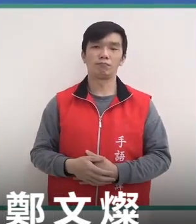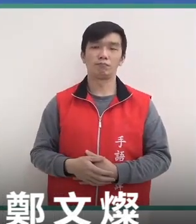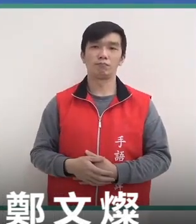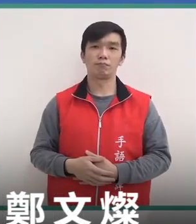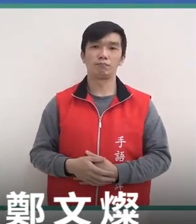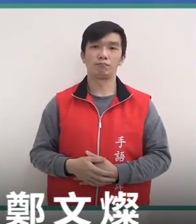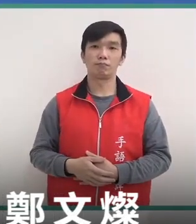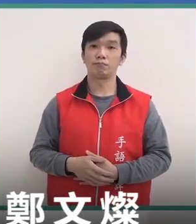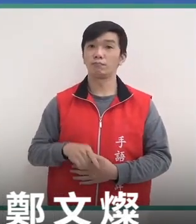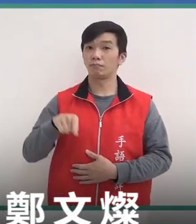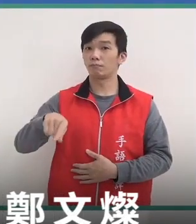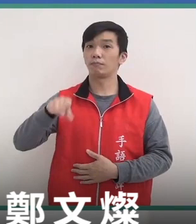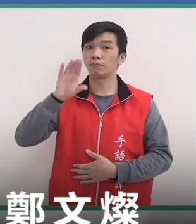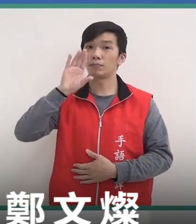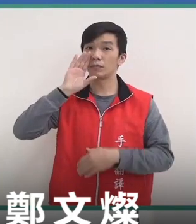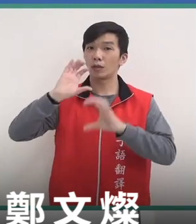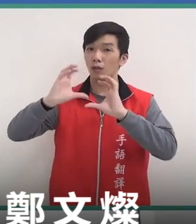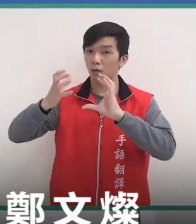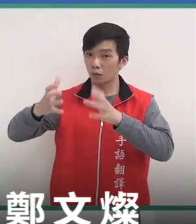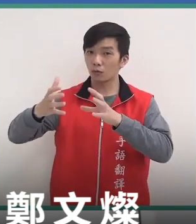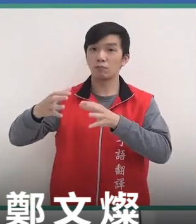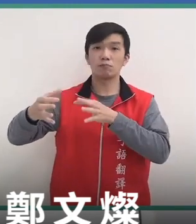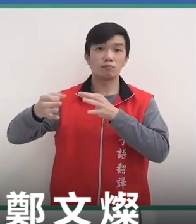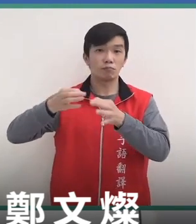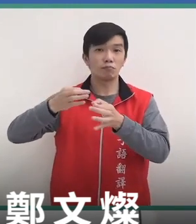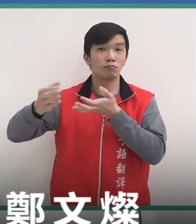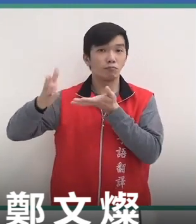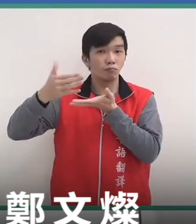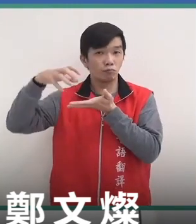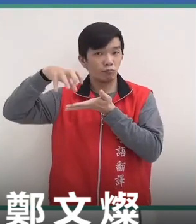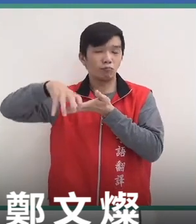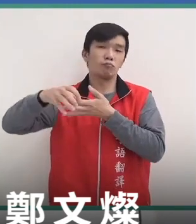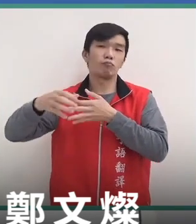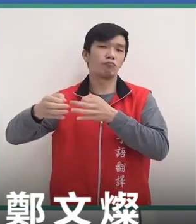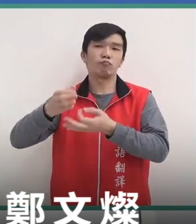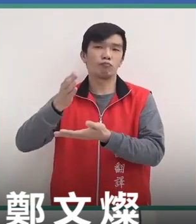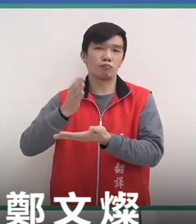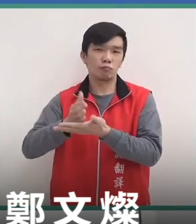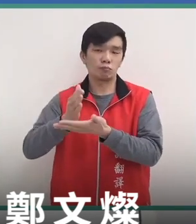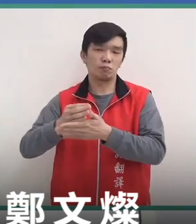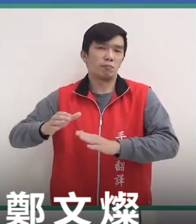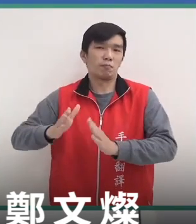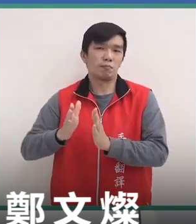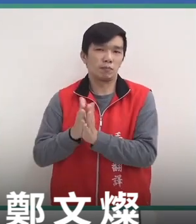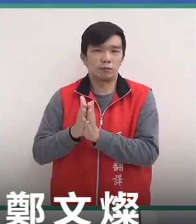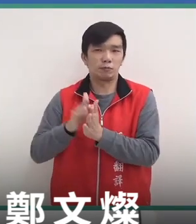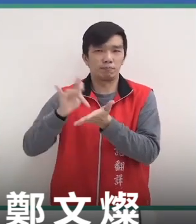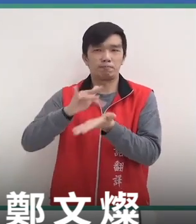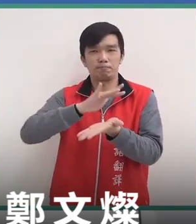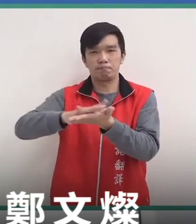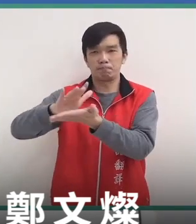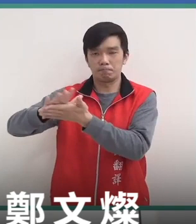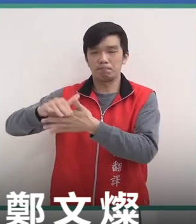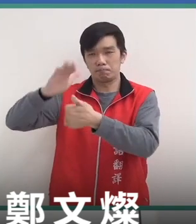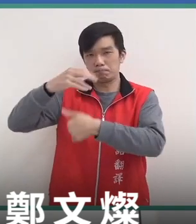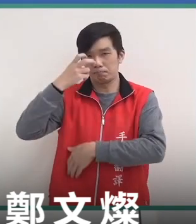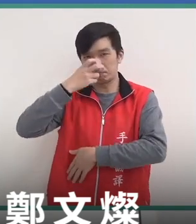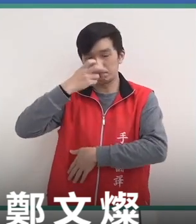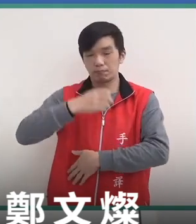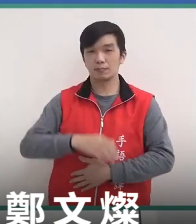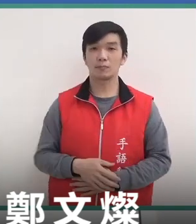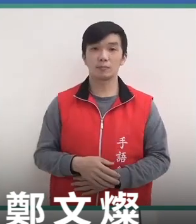瓦城泰国料理就停业来裁检消毒。那我们框列了